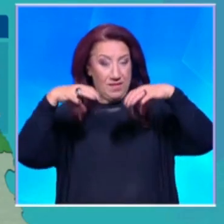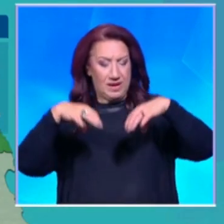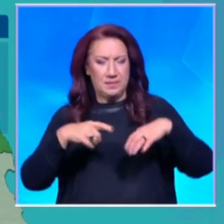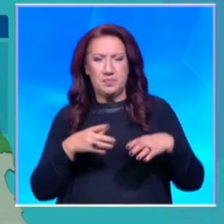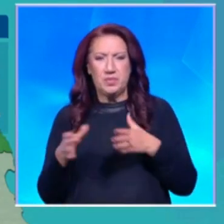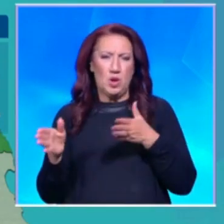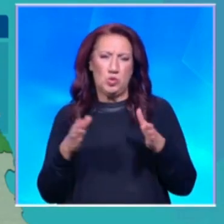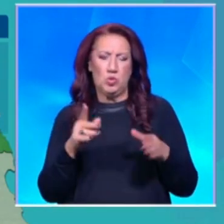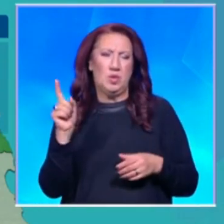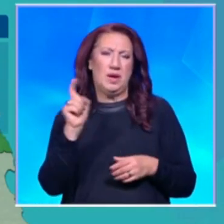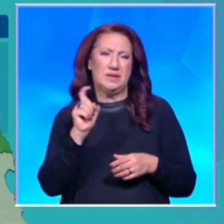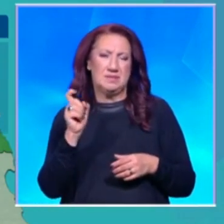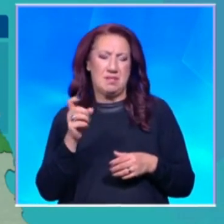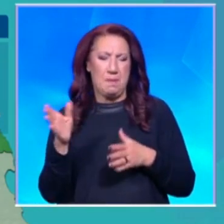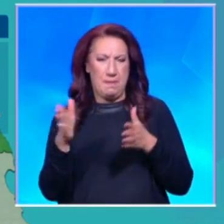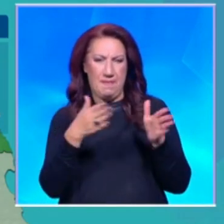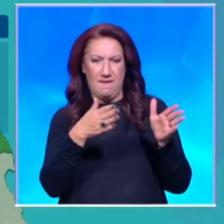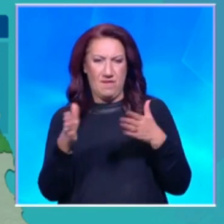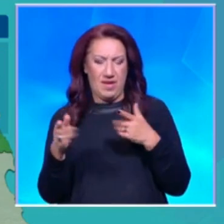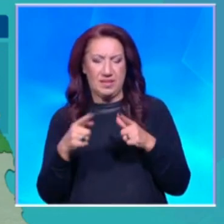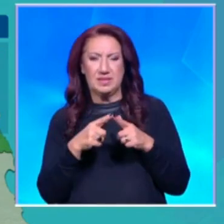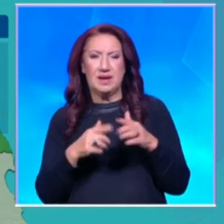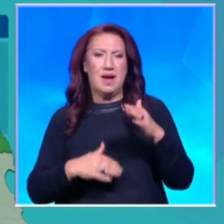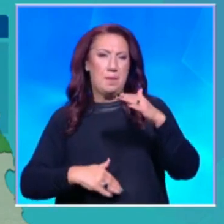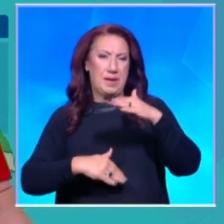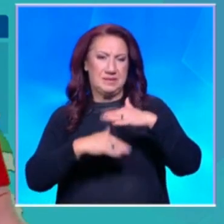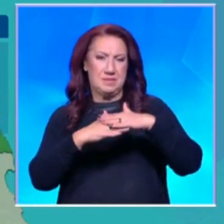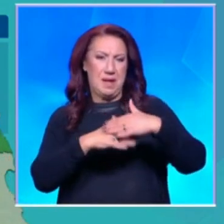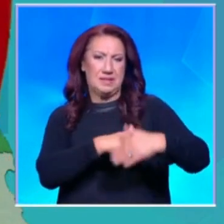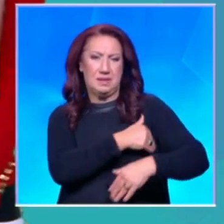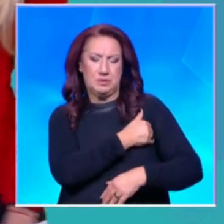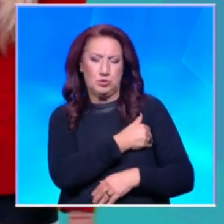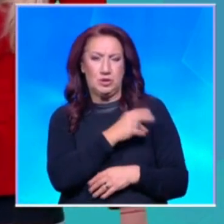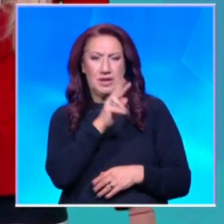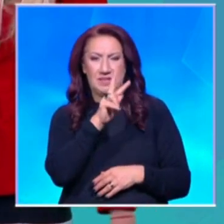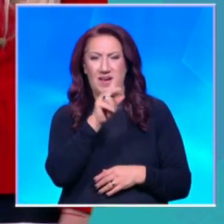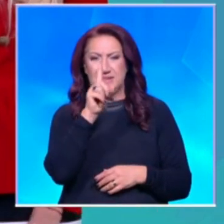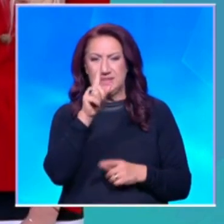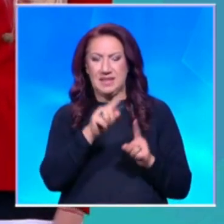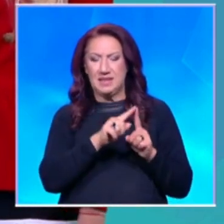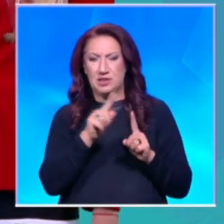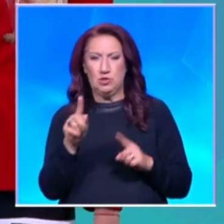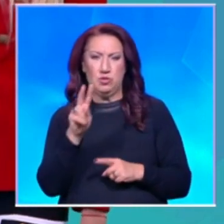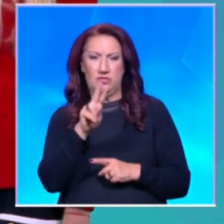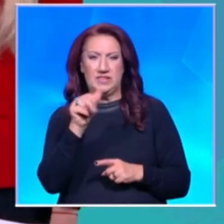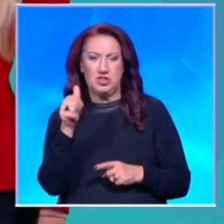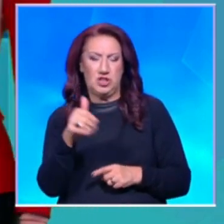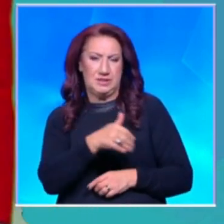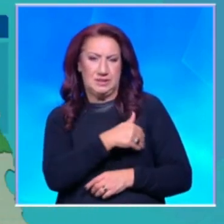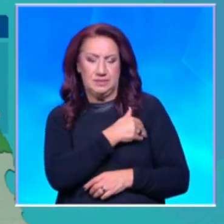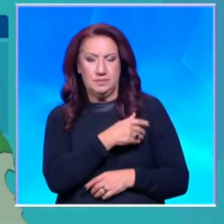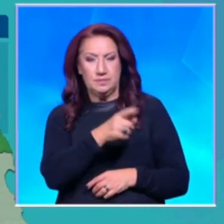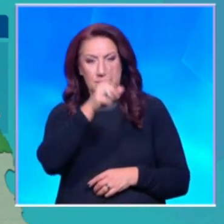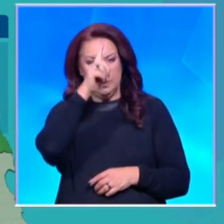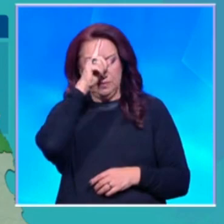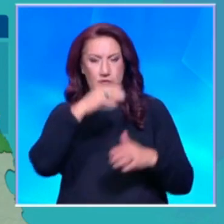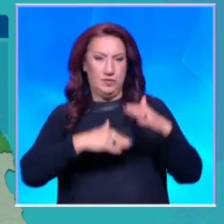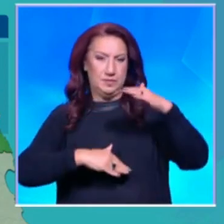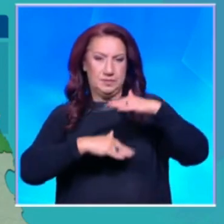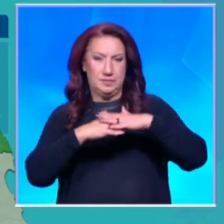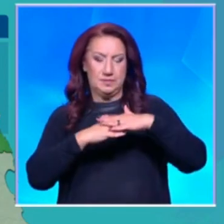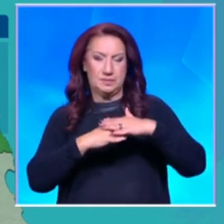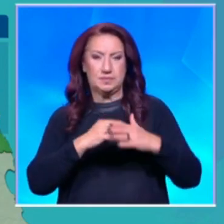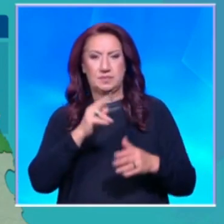умерен северо-западен вятър, а максималните температури ще бъдат между 21 и 26 градуса. В София максимална